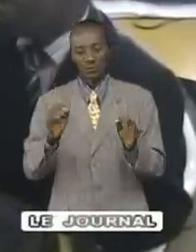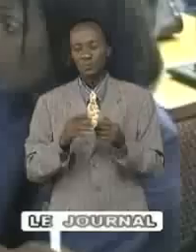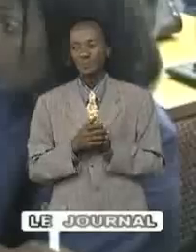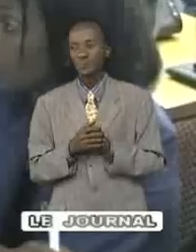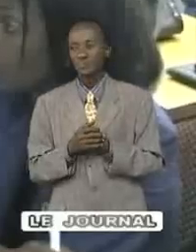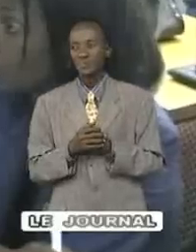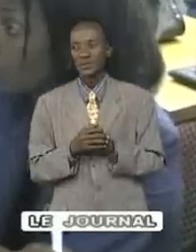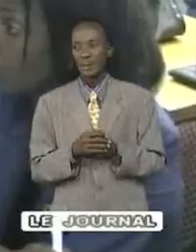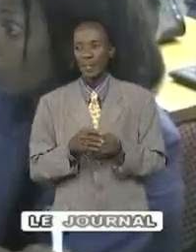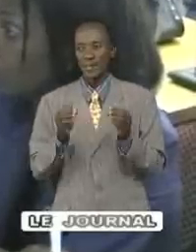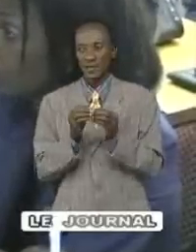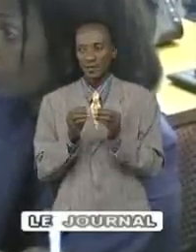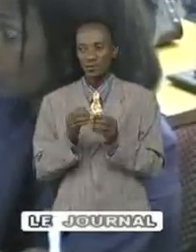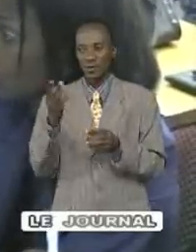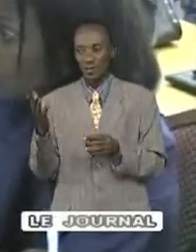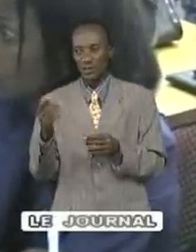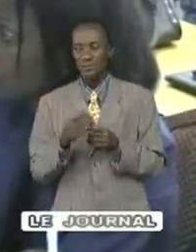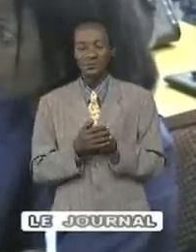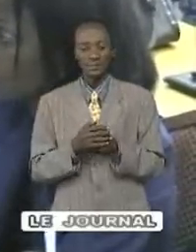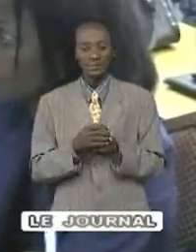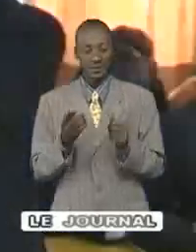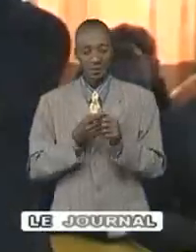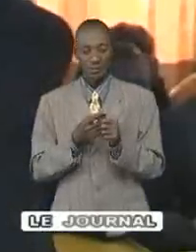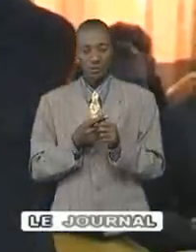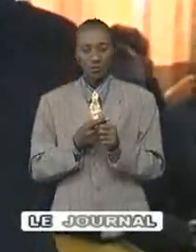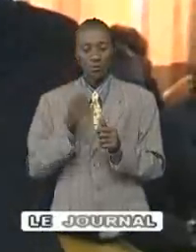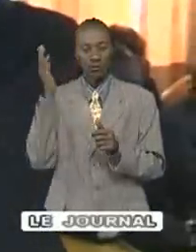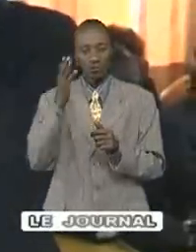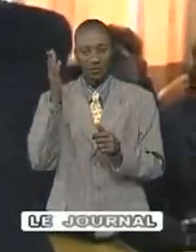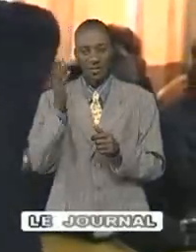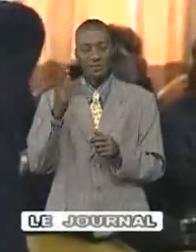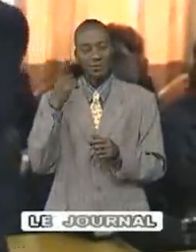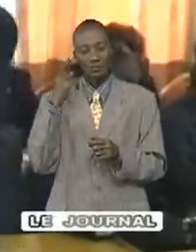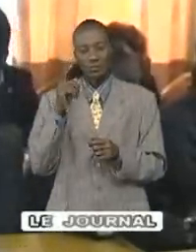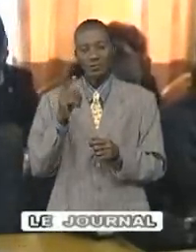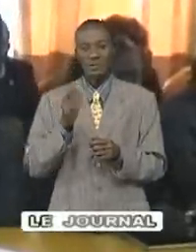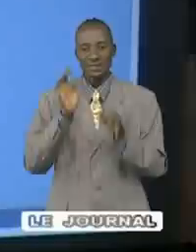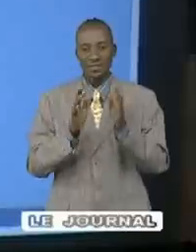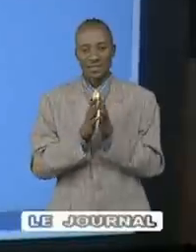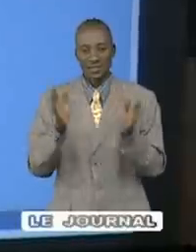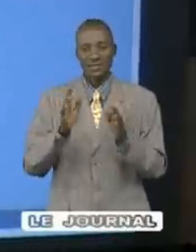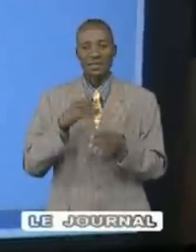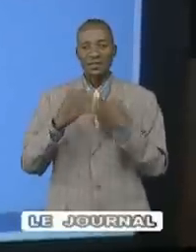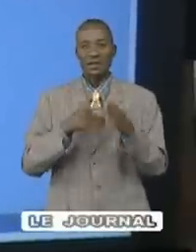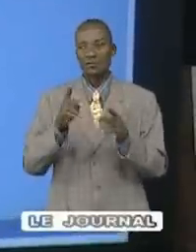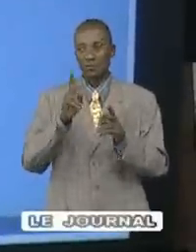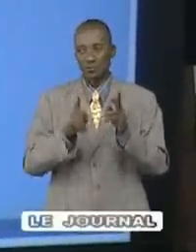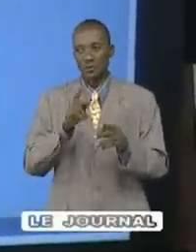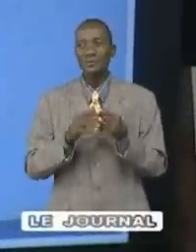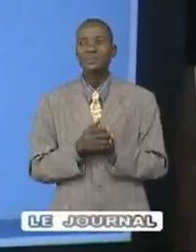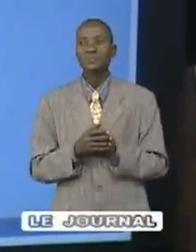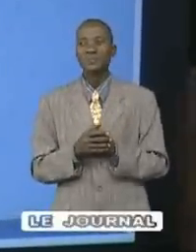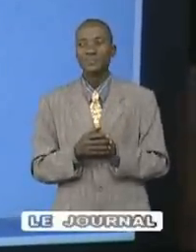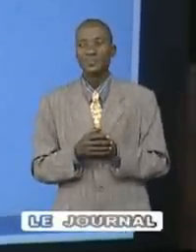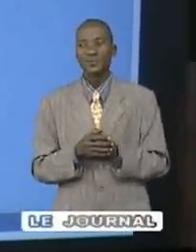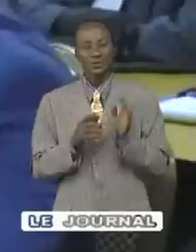première partie, à savoir l'exposé du coordonnateur représentant le CG de la fonction publique, qui a présenté en amont les différentes étapes et constats